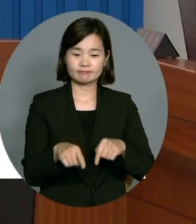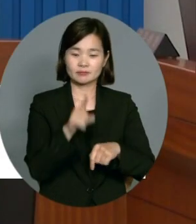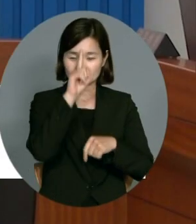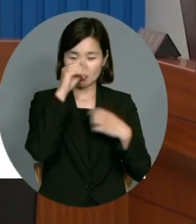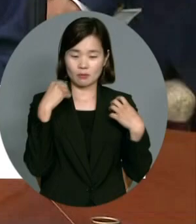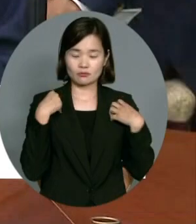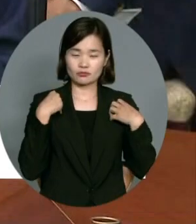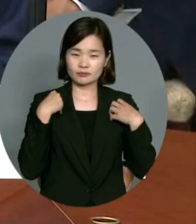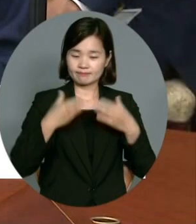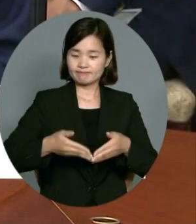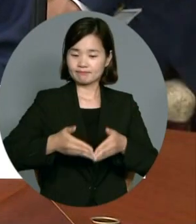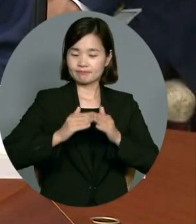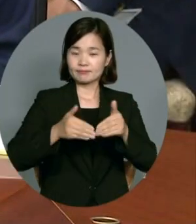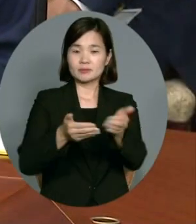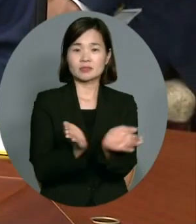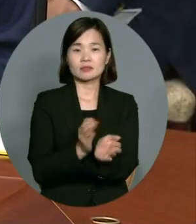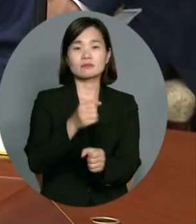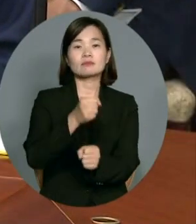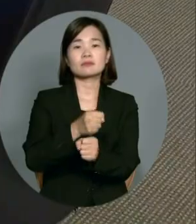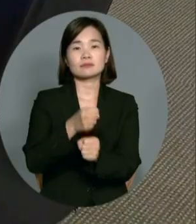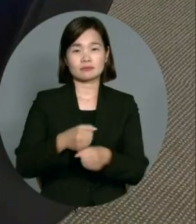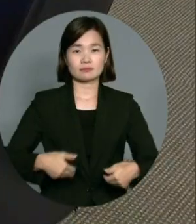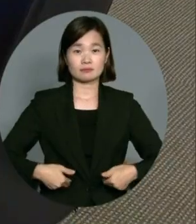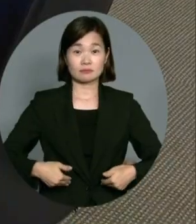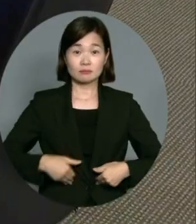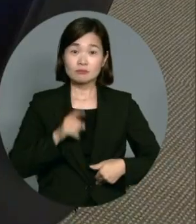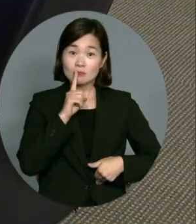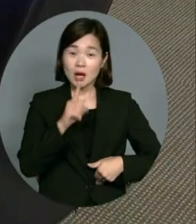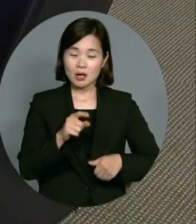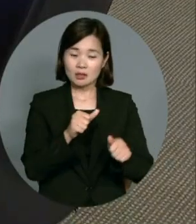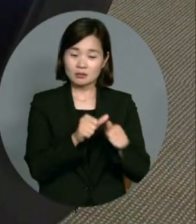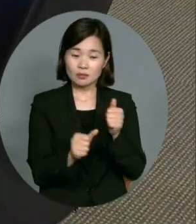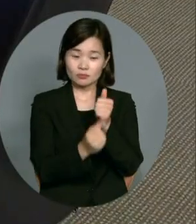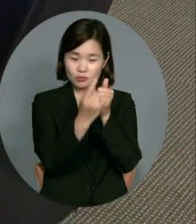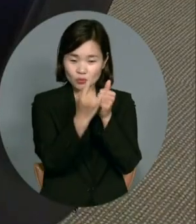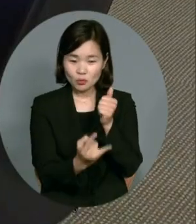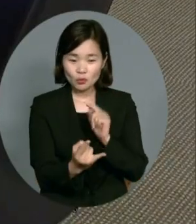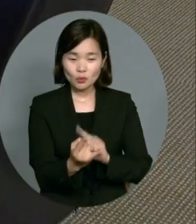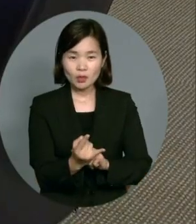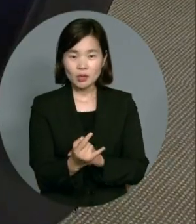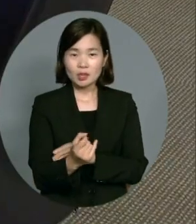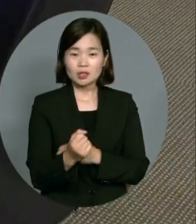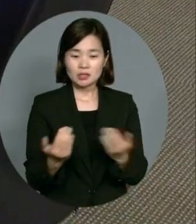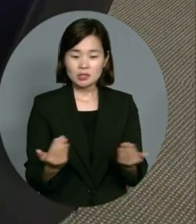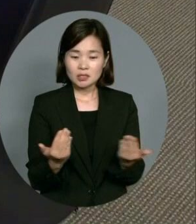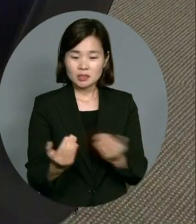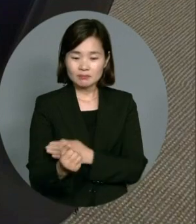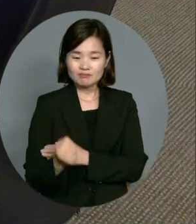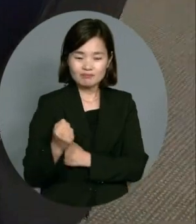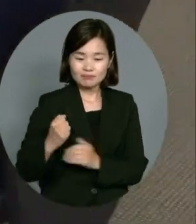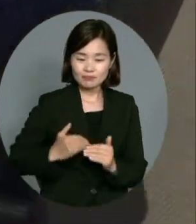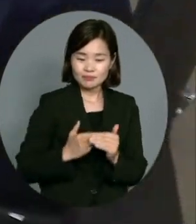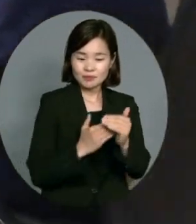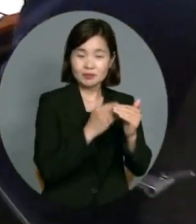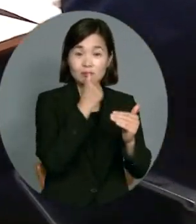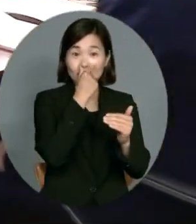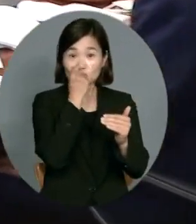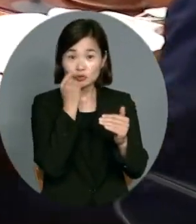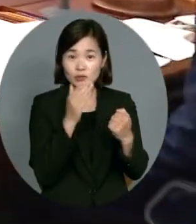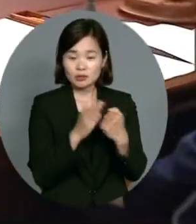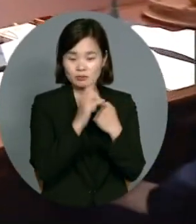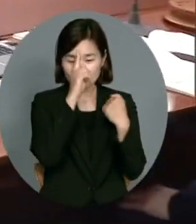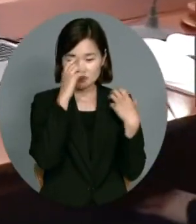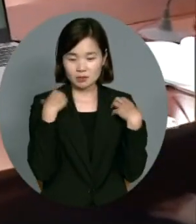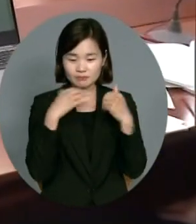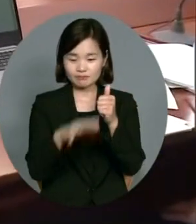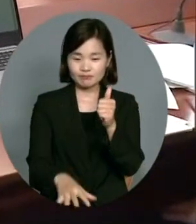정부 부처를 설치해야 한다고 주장합니다. 자문위원회는 실행 능력이 약하기 때문에 정부 부처를 아우르고